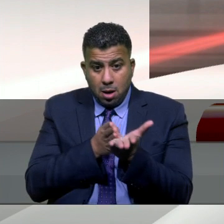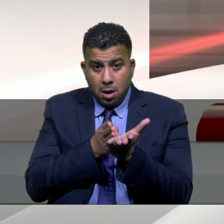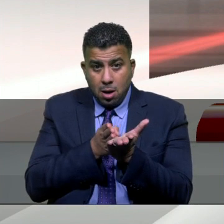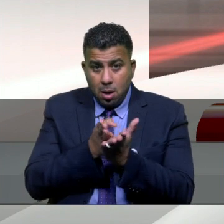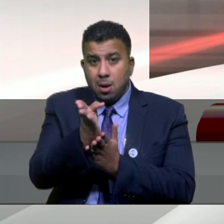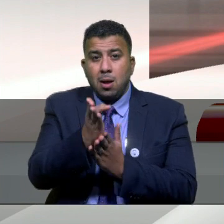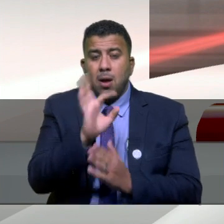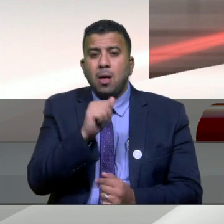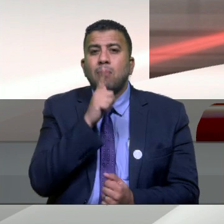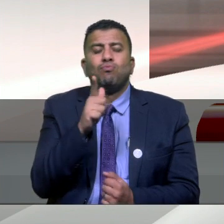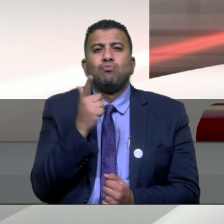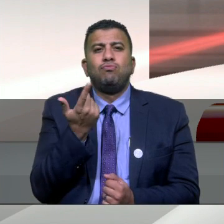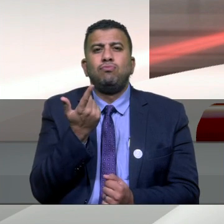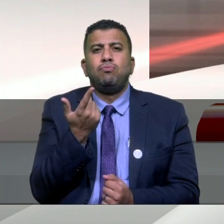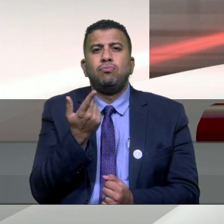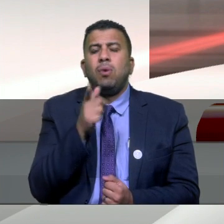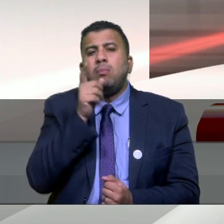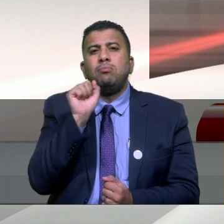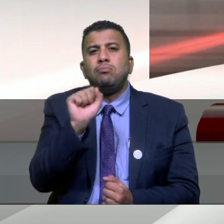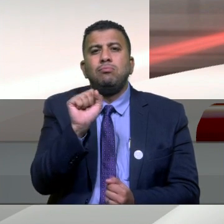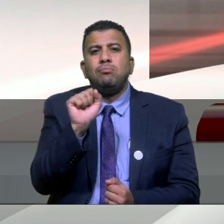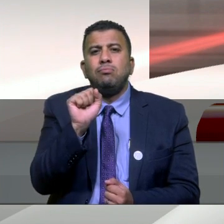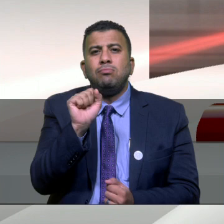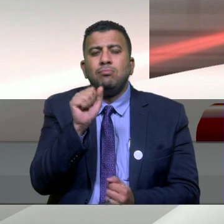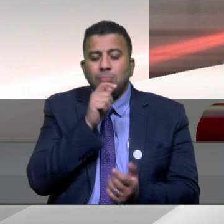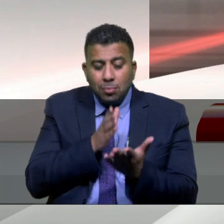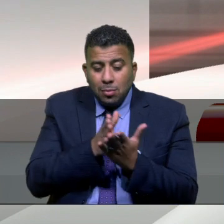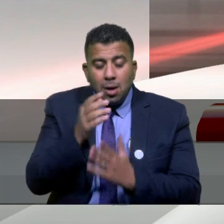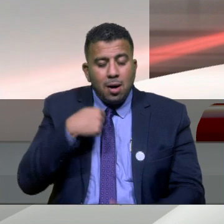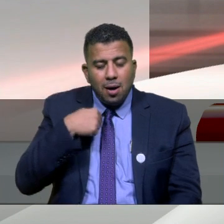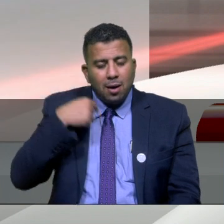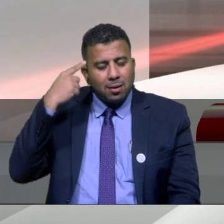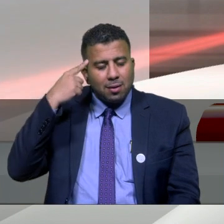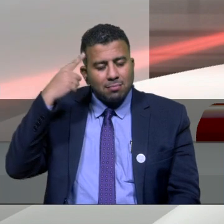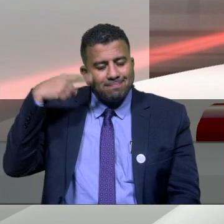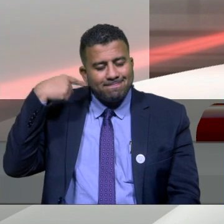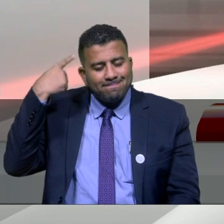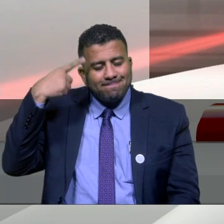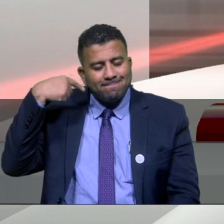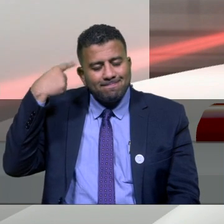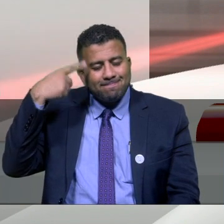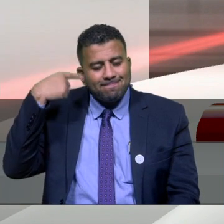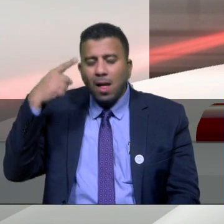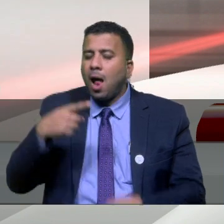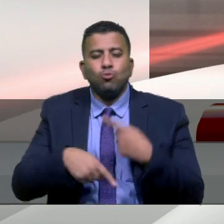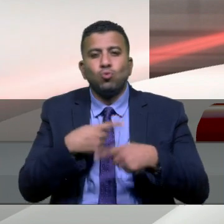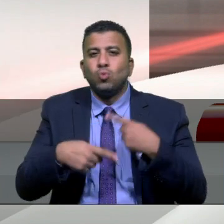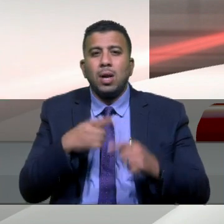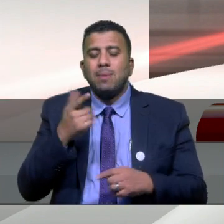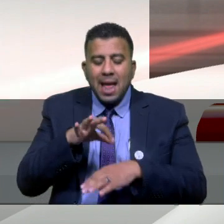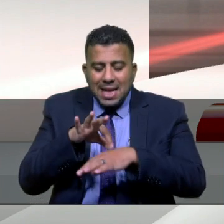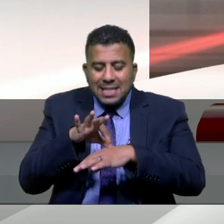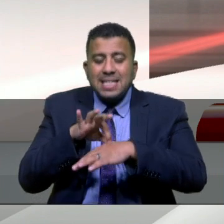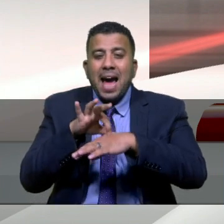يعني مثل ما تقول مغروس في تفكيري دائما وهو هذا